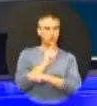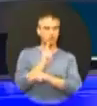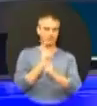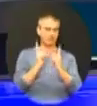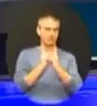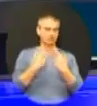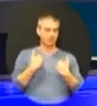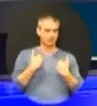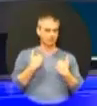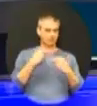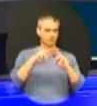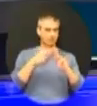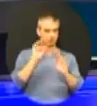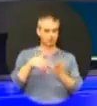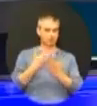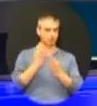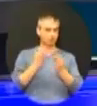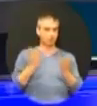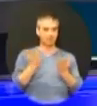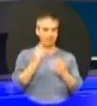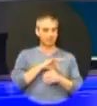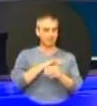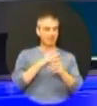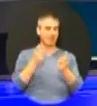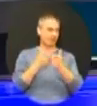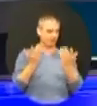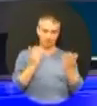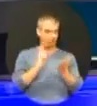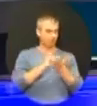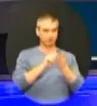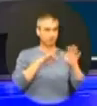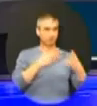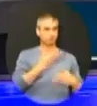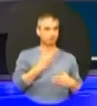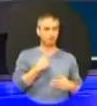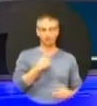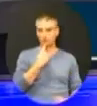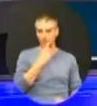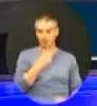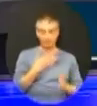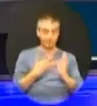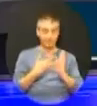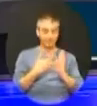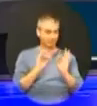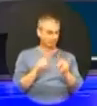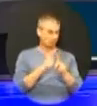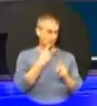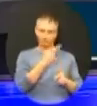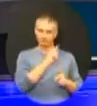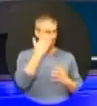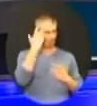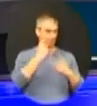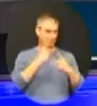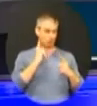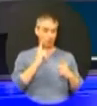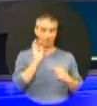מאוד קצרה בעולם הזה ש ליעוץ משפטי של איך אתה מלווה חברה בסדר לא לא משרד ממשלתי ואני אומרת לכם שהמבחן האמיתי כמו שאמר אמיר זה לא מדע